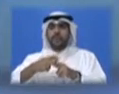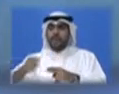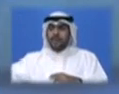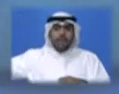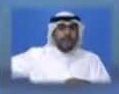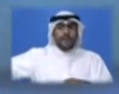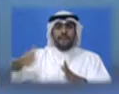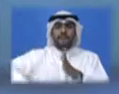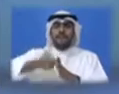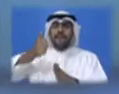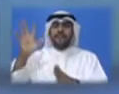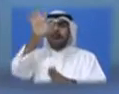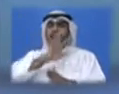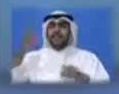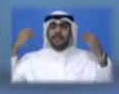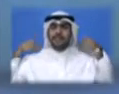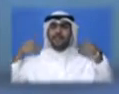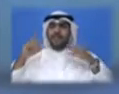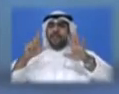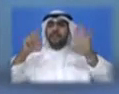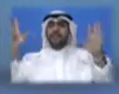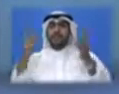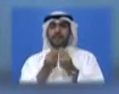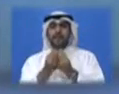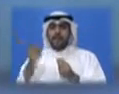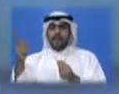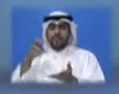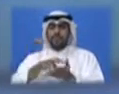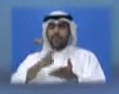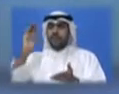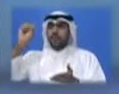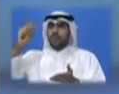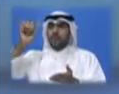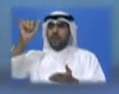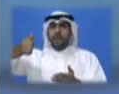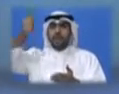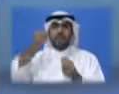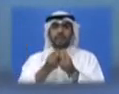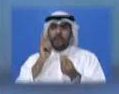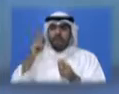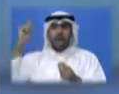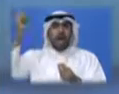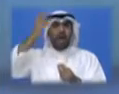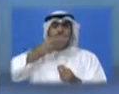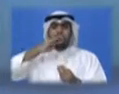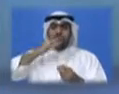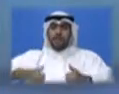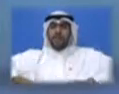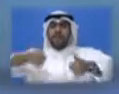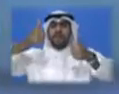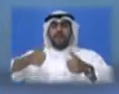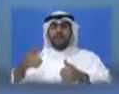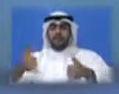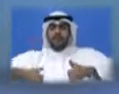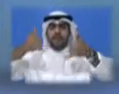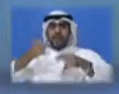السكواش بالدورة الآسيوية 17 المقامة حاليا في كوريا الجنوبية، واصفا ذلك بالإنجاز العالمي الذي يسجل باسم دولة